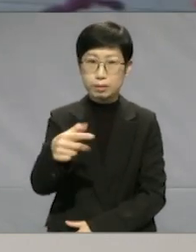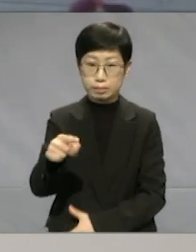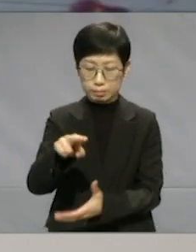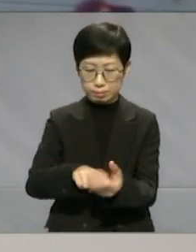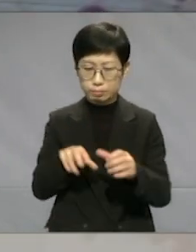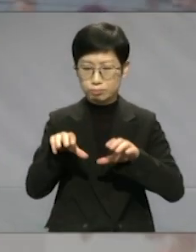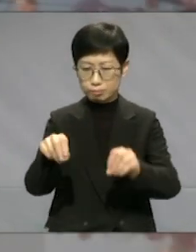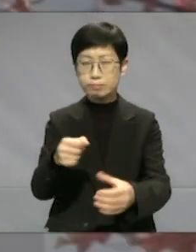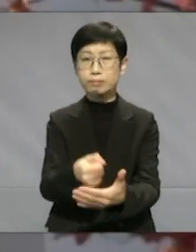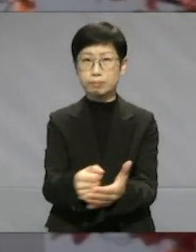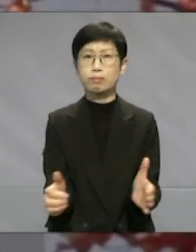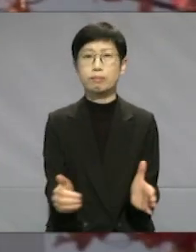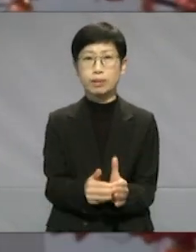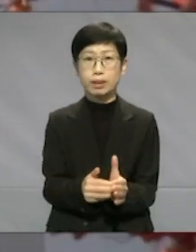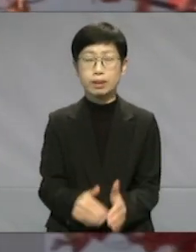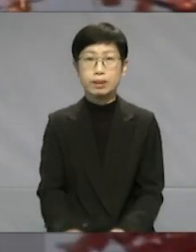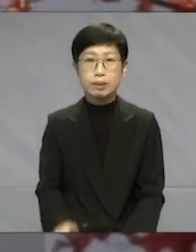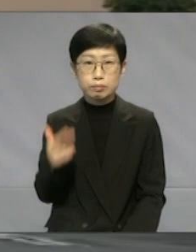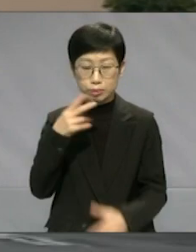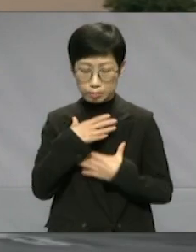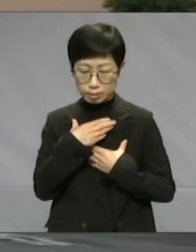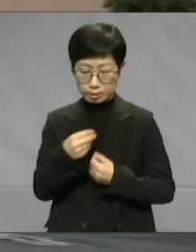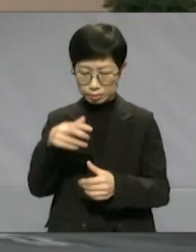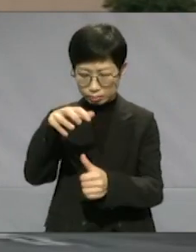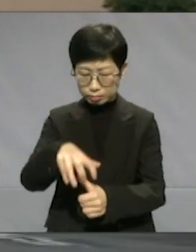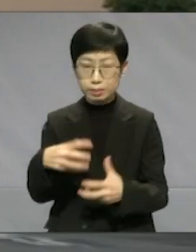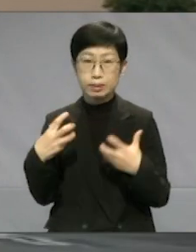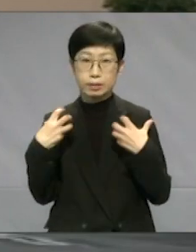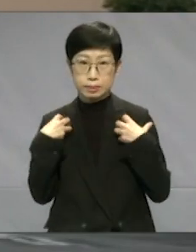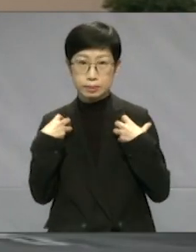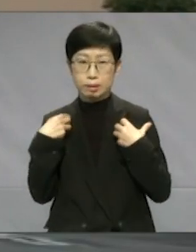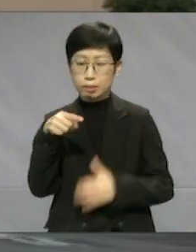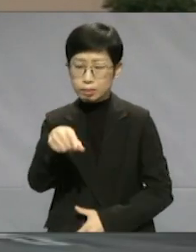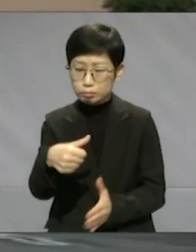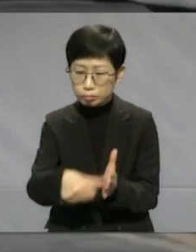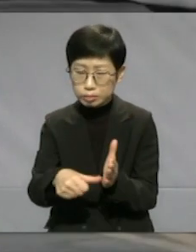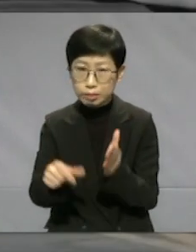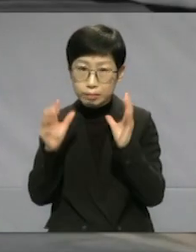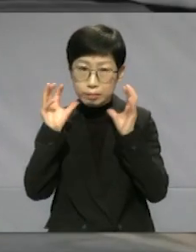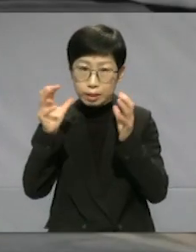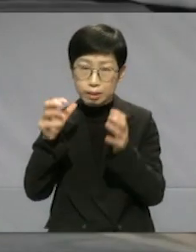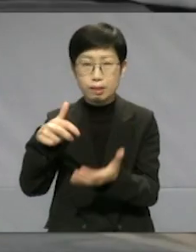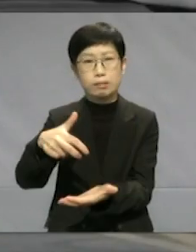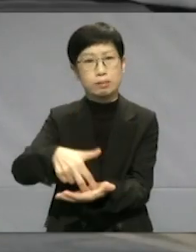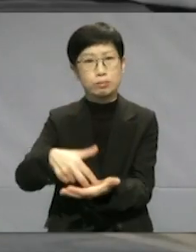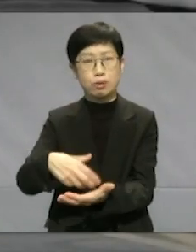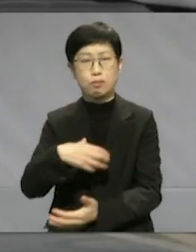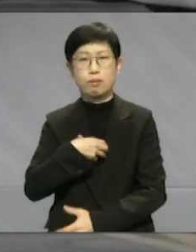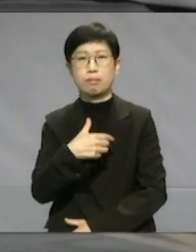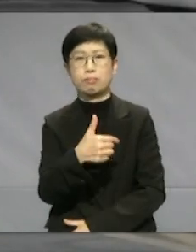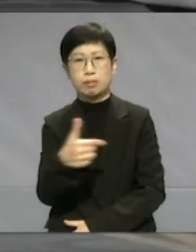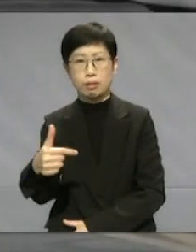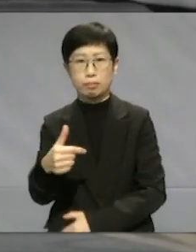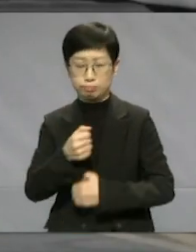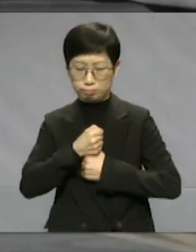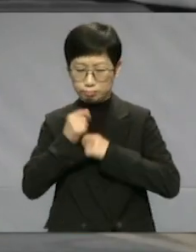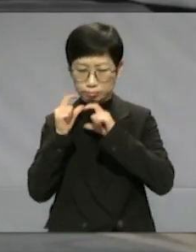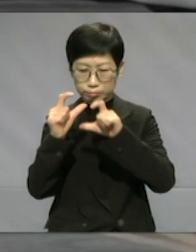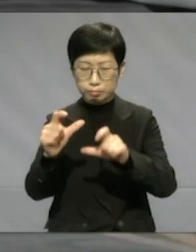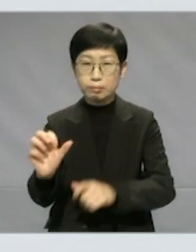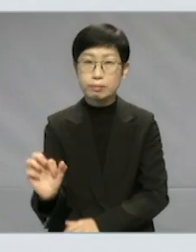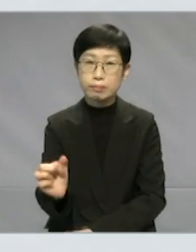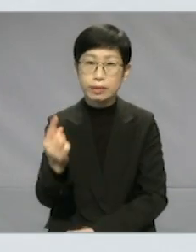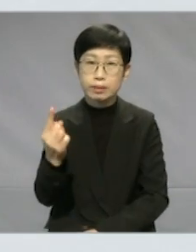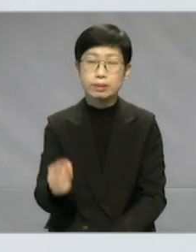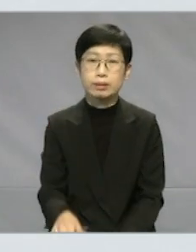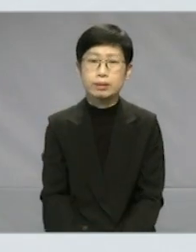중단하기로 했습니다. 미 연방안전규제당국이 워터비즈가 영유아에게 치명적인 위험을 줄 수 있다고 경고한 데 따른